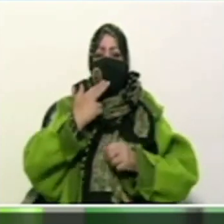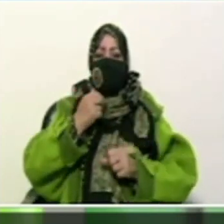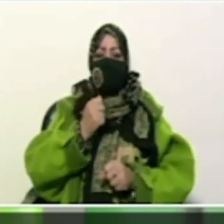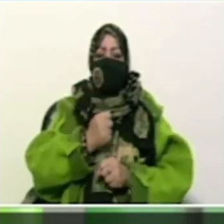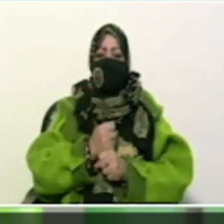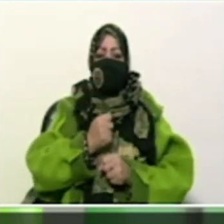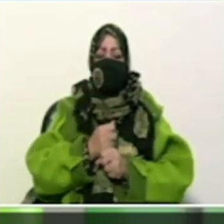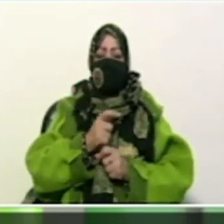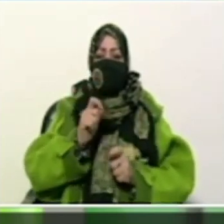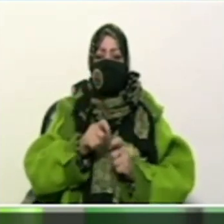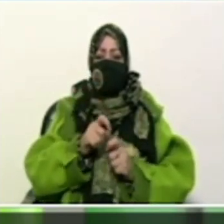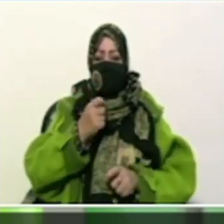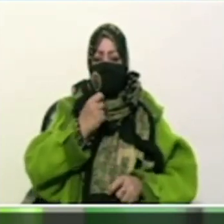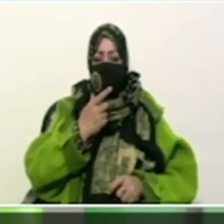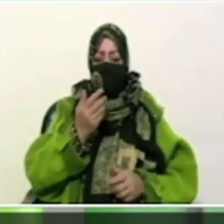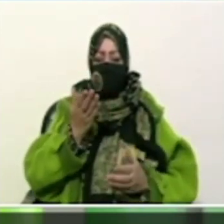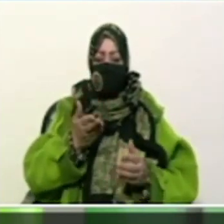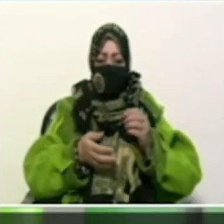موظف طبعا